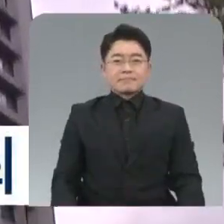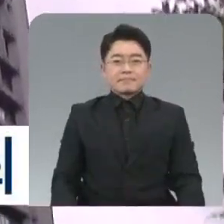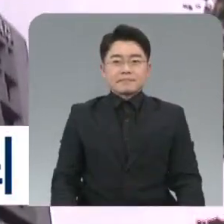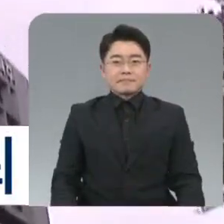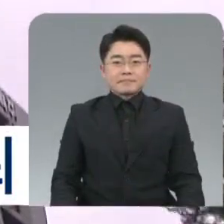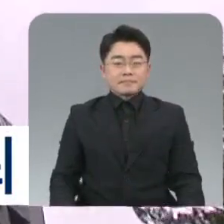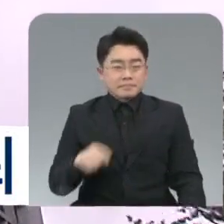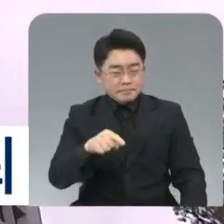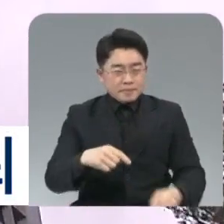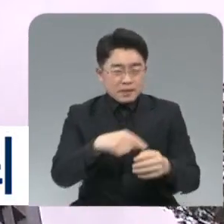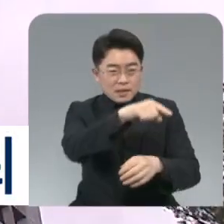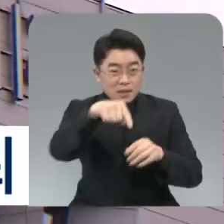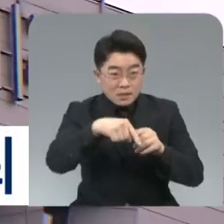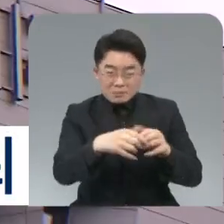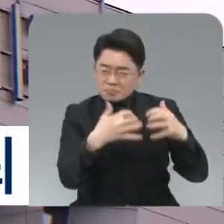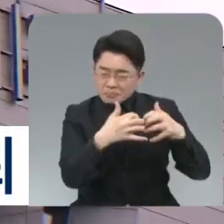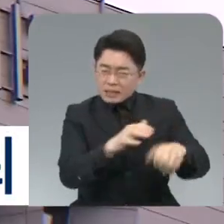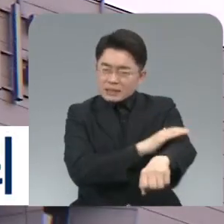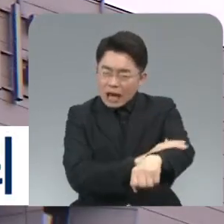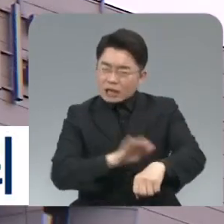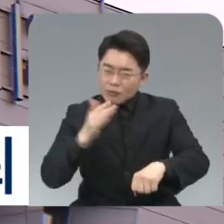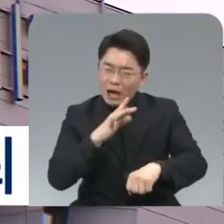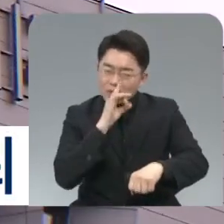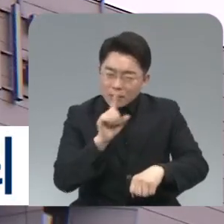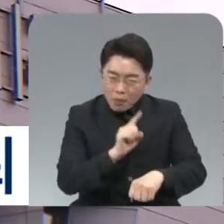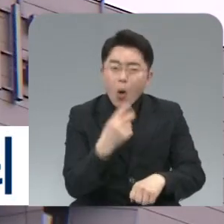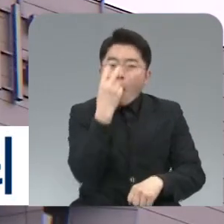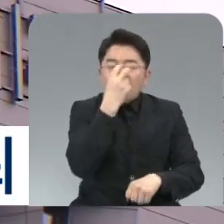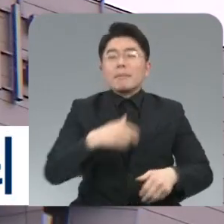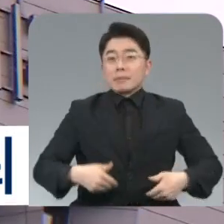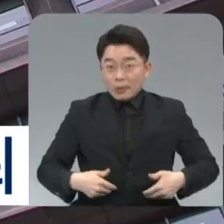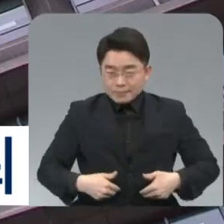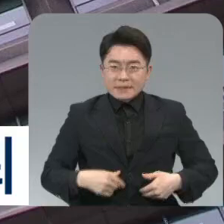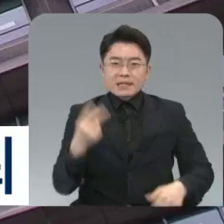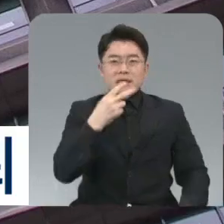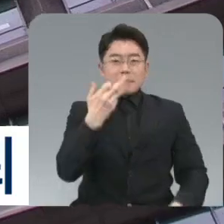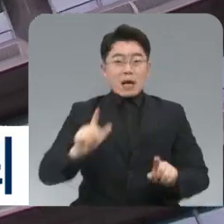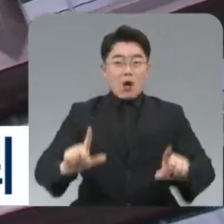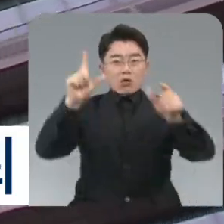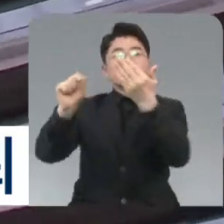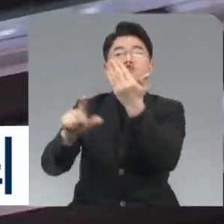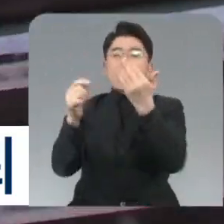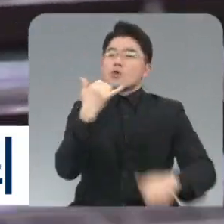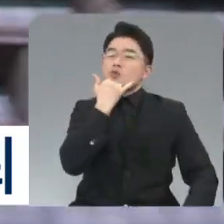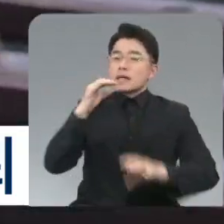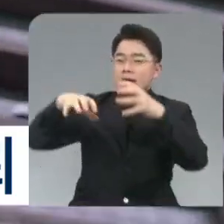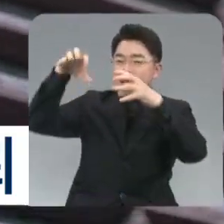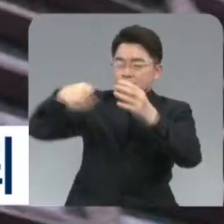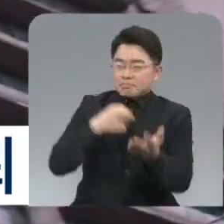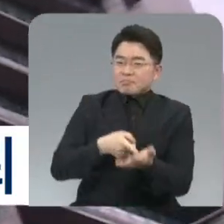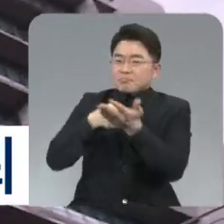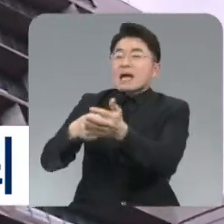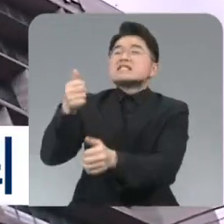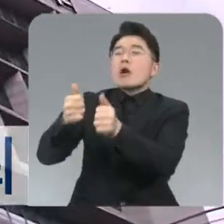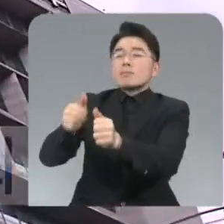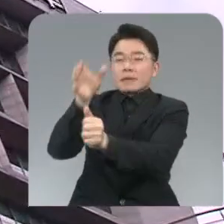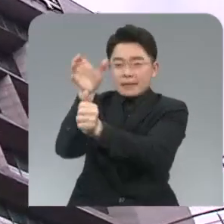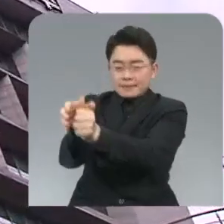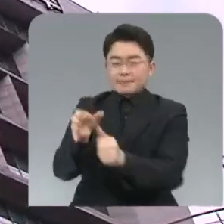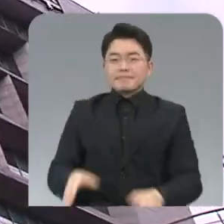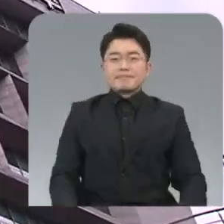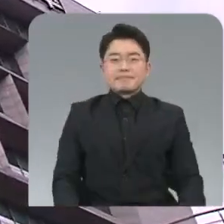사고 상황에서 이 장치가 제 역할을 한지 검증하기 위해 2018년 9월 독일의 한 시험기관에 실험을